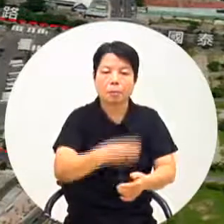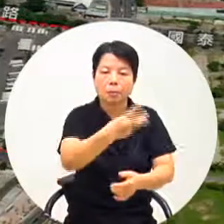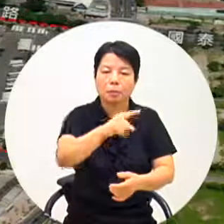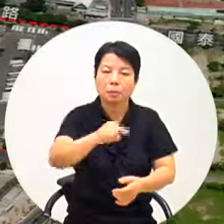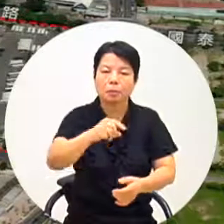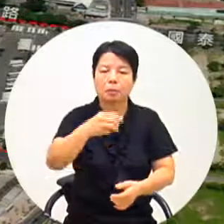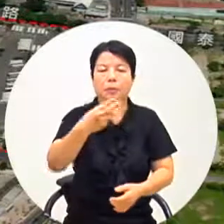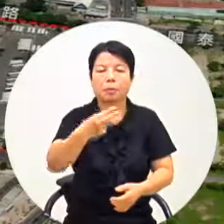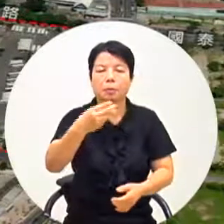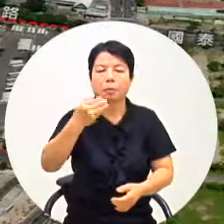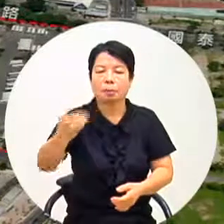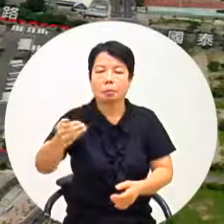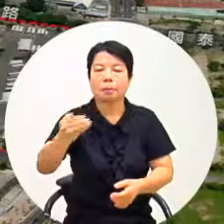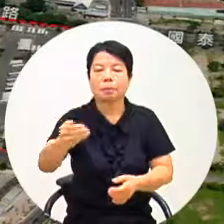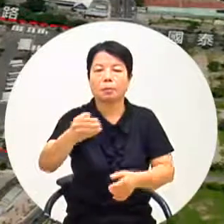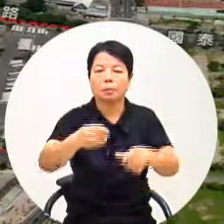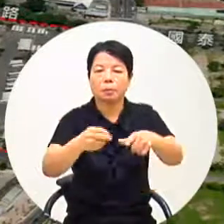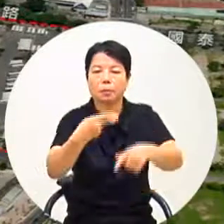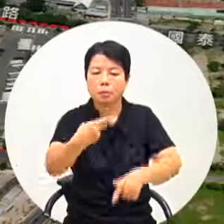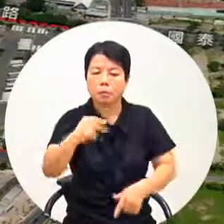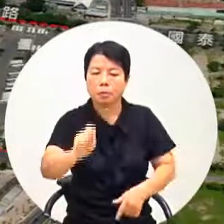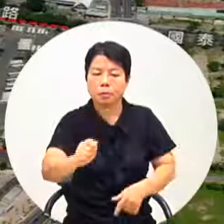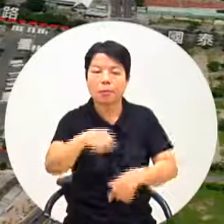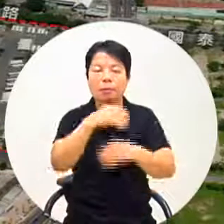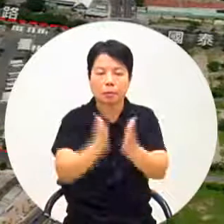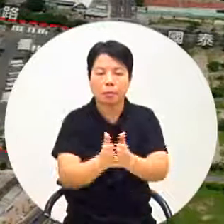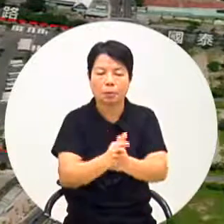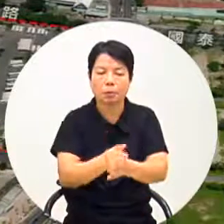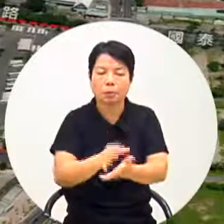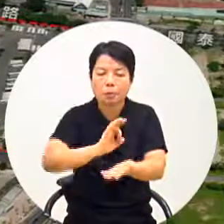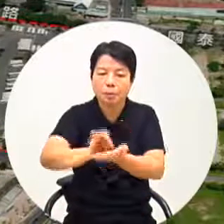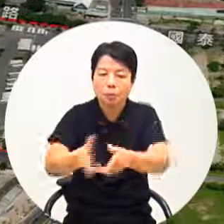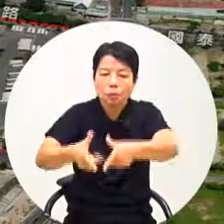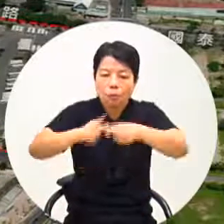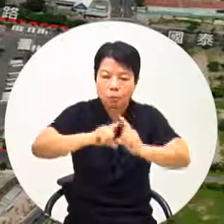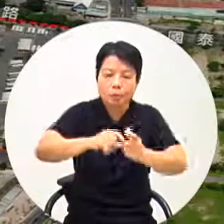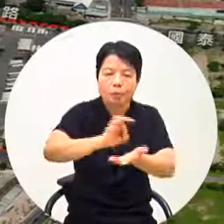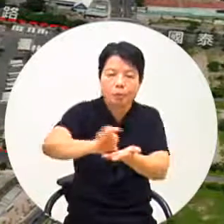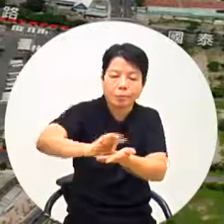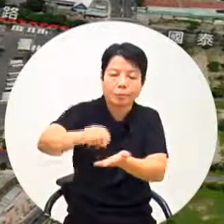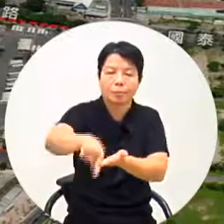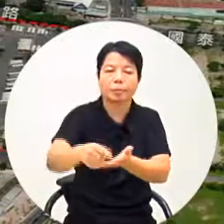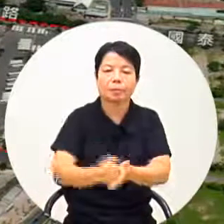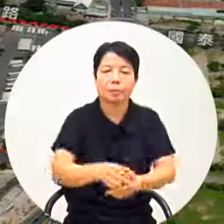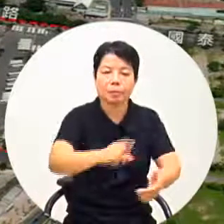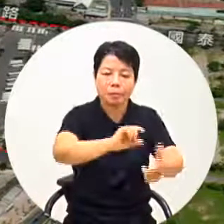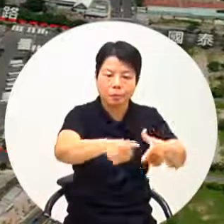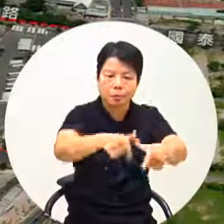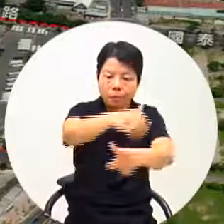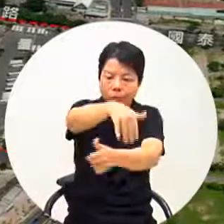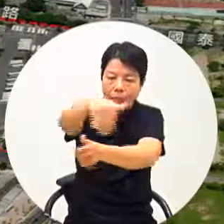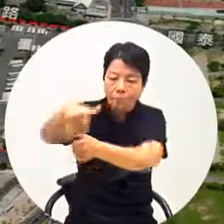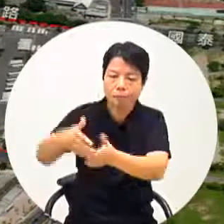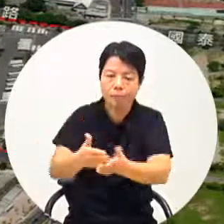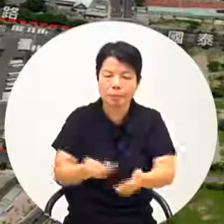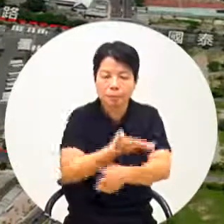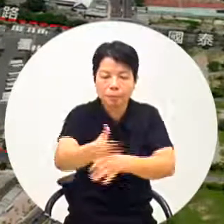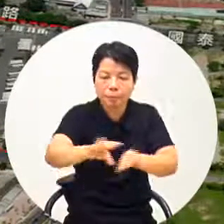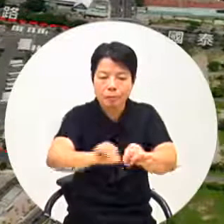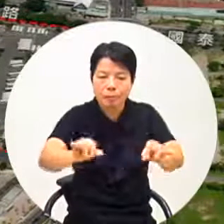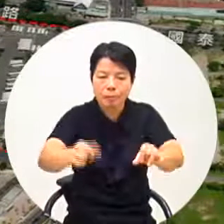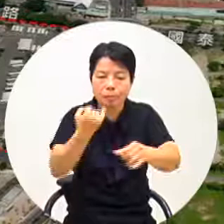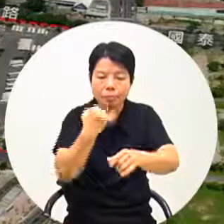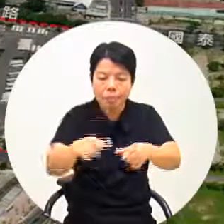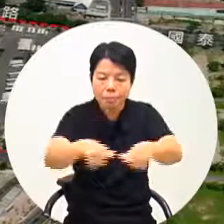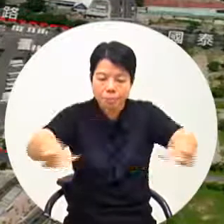3.39公顷，哦，那主要是为了活化闲置的公有地，那以及透过招商的过程呢，促进周边土地的发展，以及